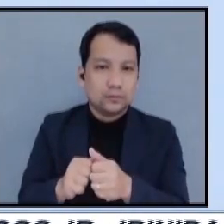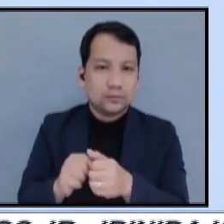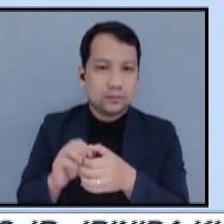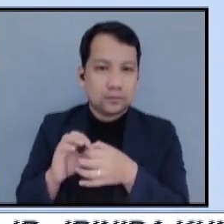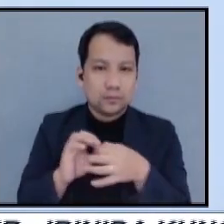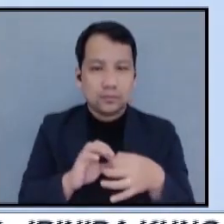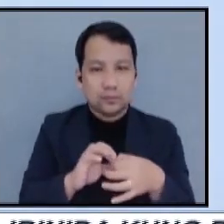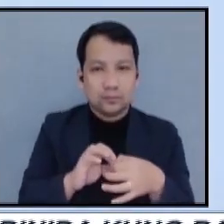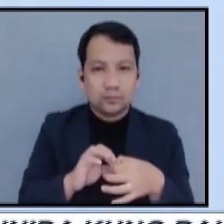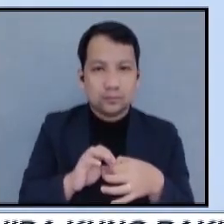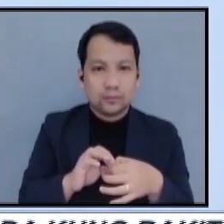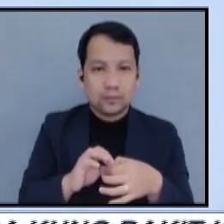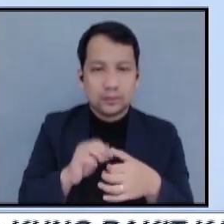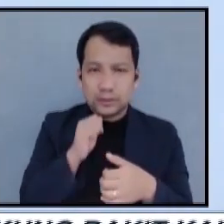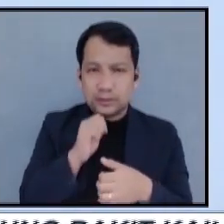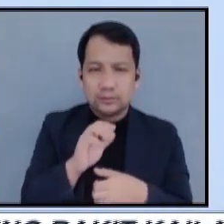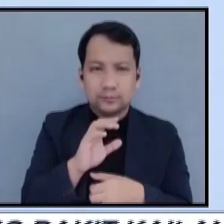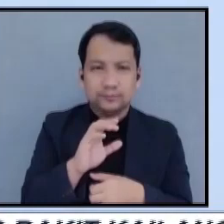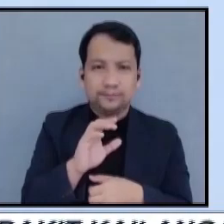sapagkat